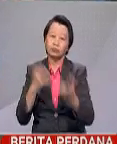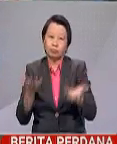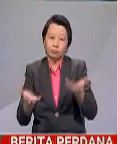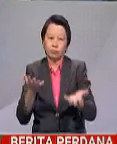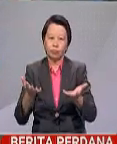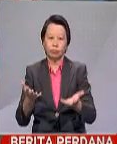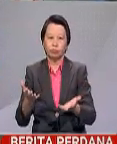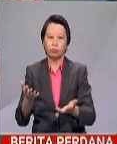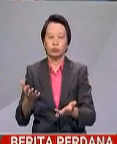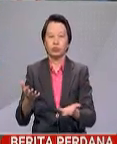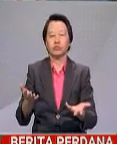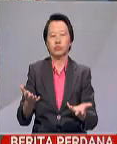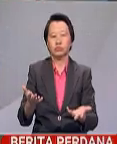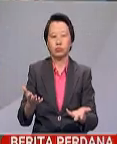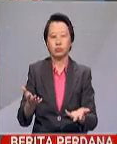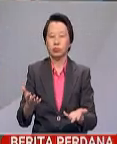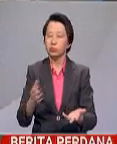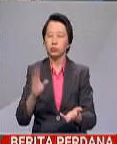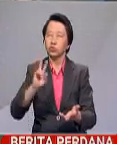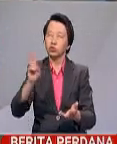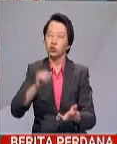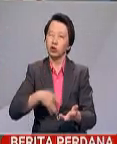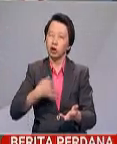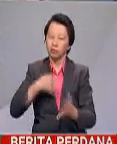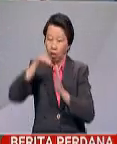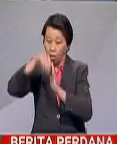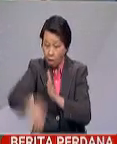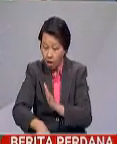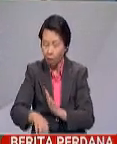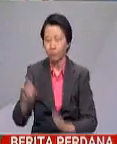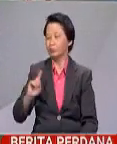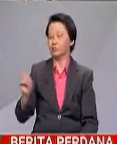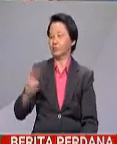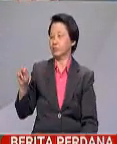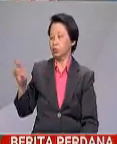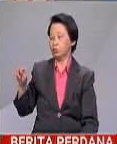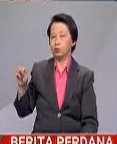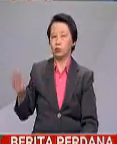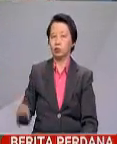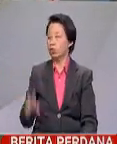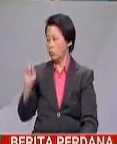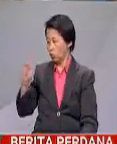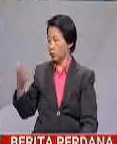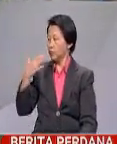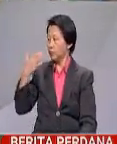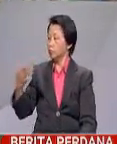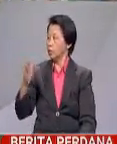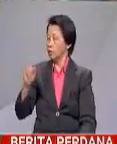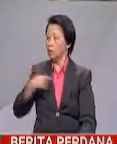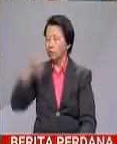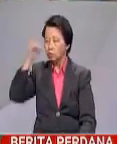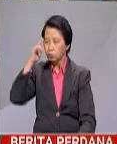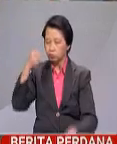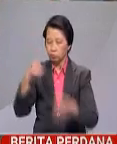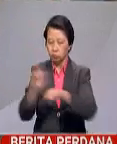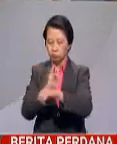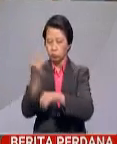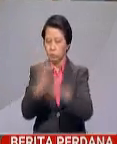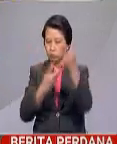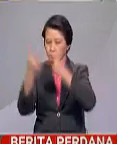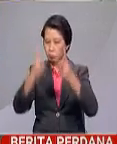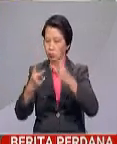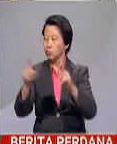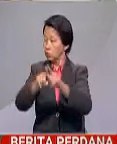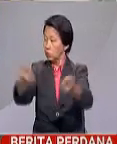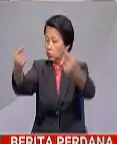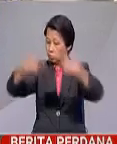tak mungkin terjejas. Baik, Datuk. Soalan terakhir, Datuk. Saya juga turut difahamkan pemain-pemain industri pelancongan turut hadir